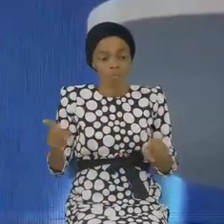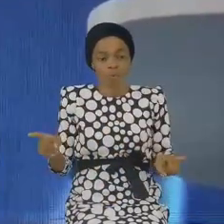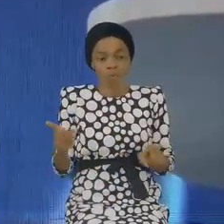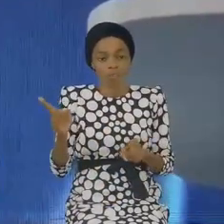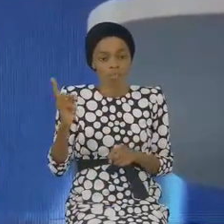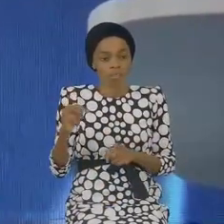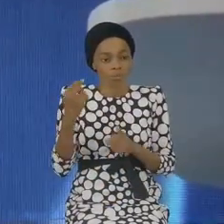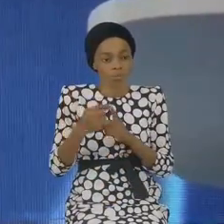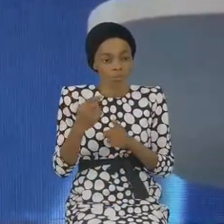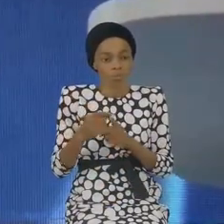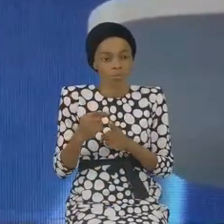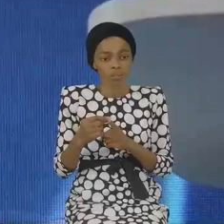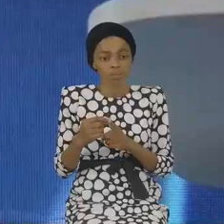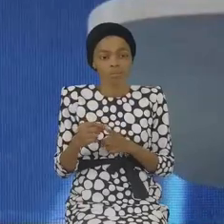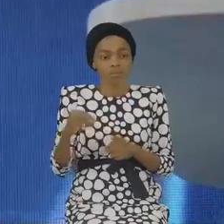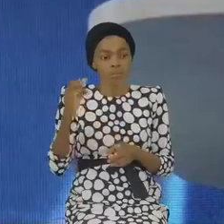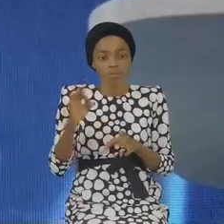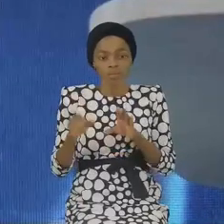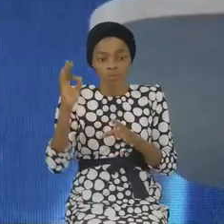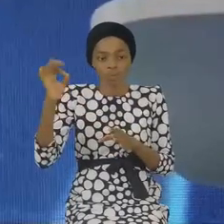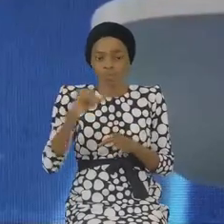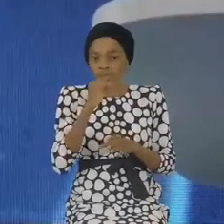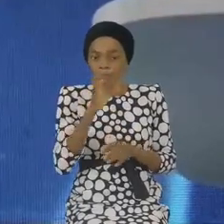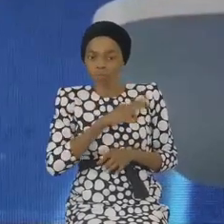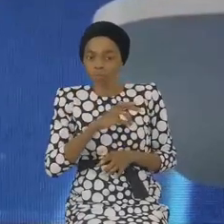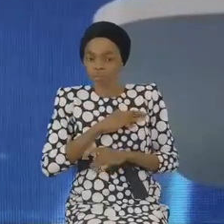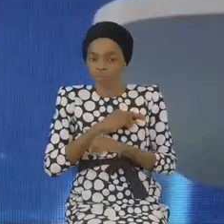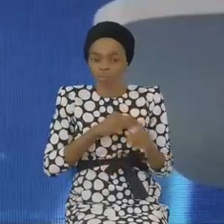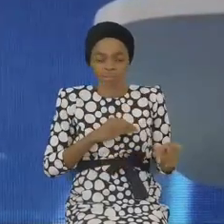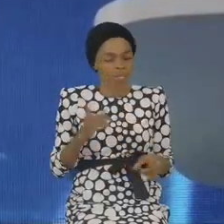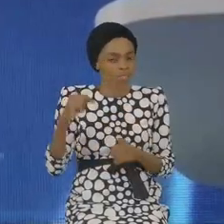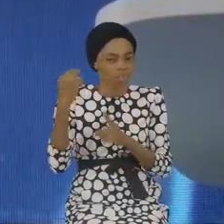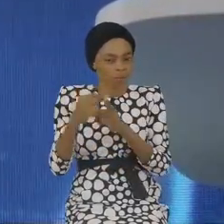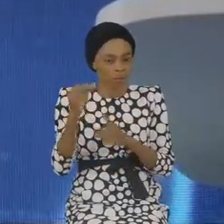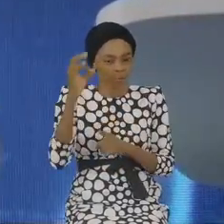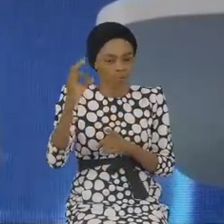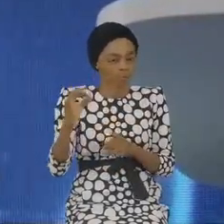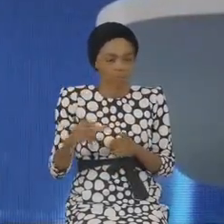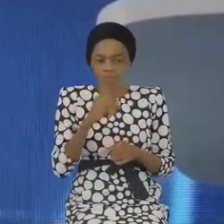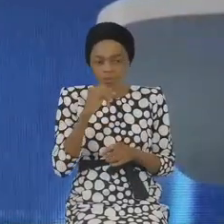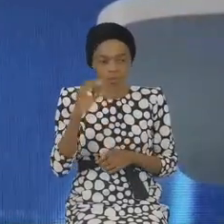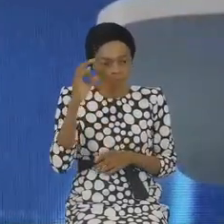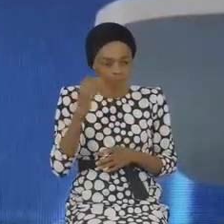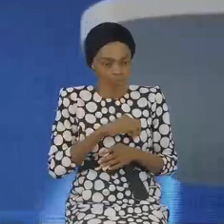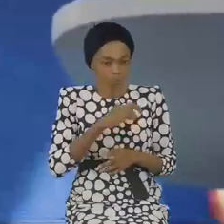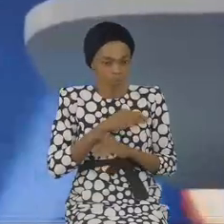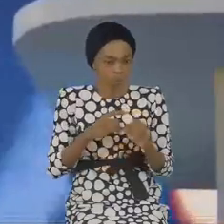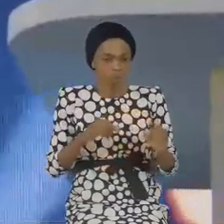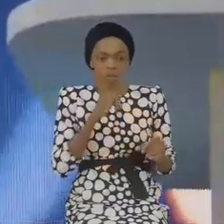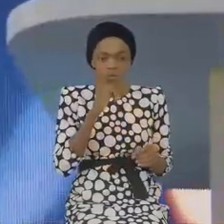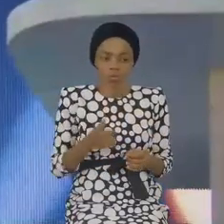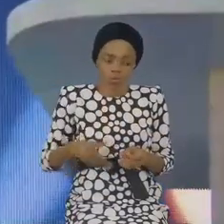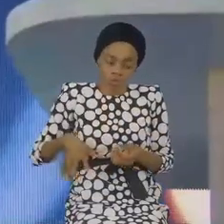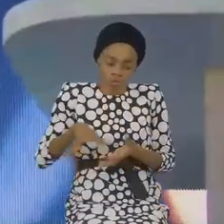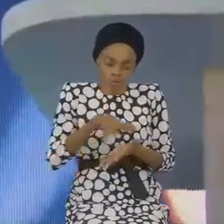ne leur servit de rien. La parole prêchée, annoncée ne leur servit de rien, parce qu'elle ne trouva pas de